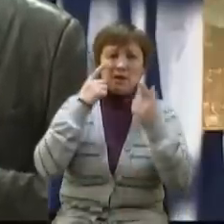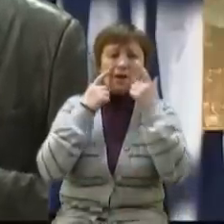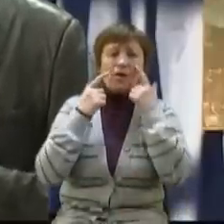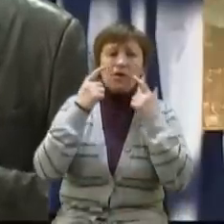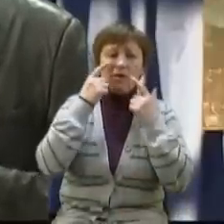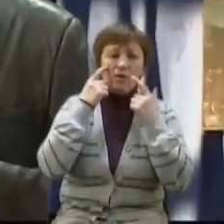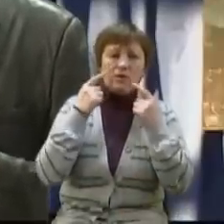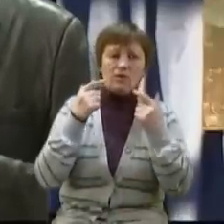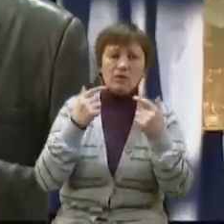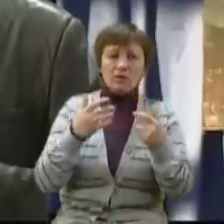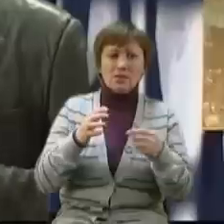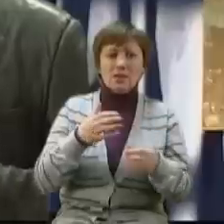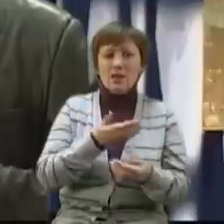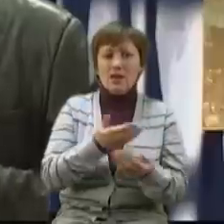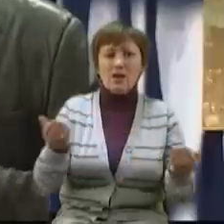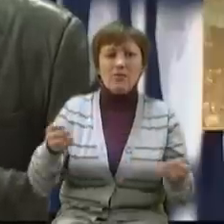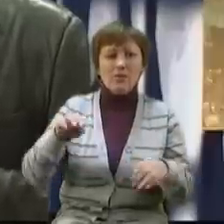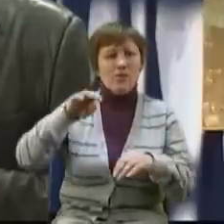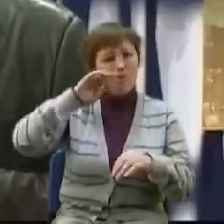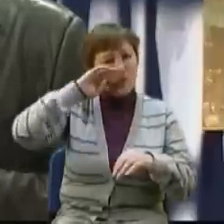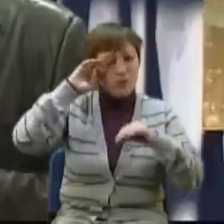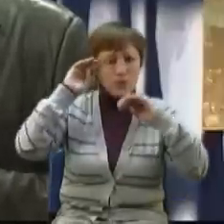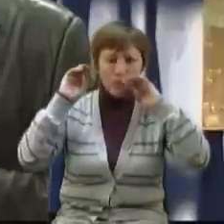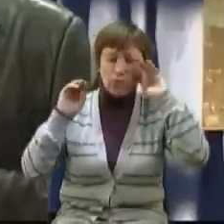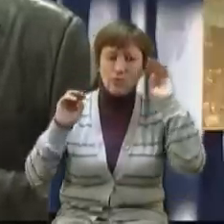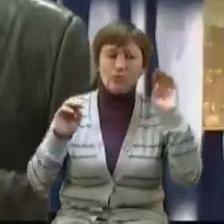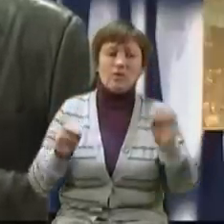слезы нам утрут,